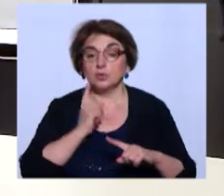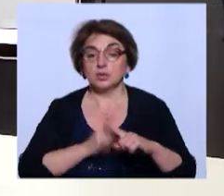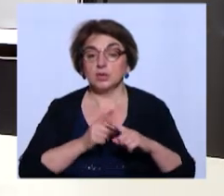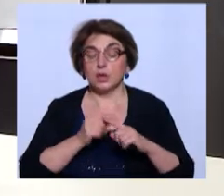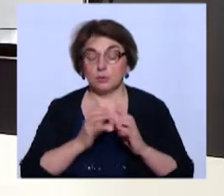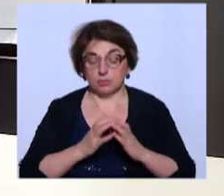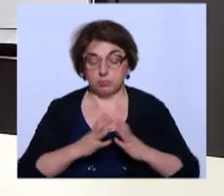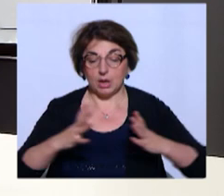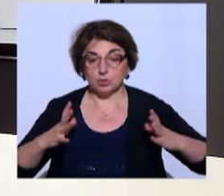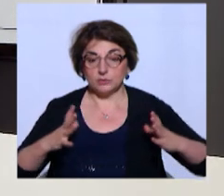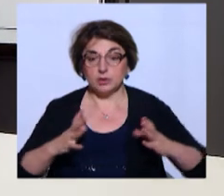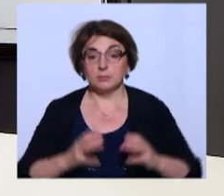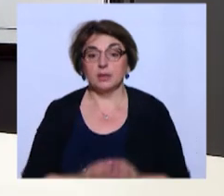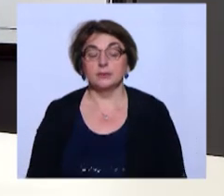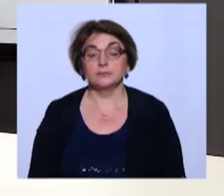მეტალი.